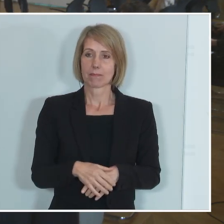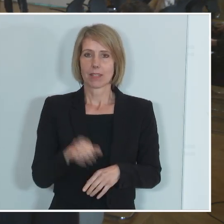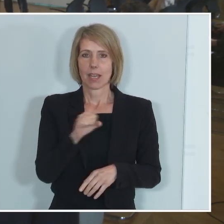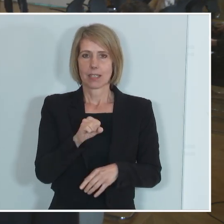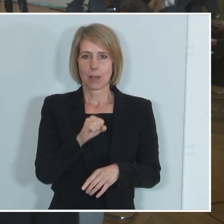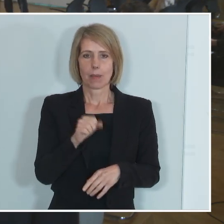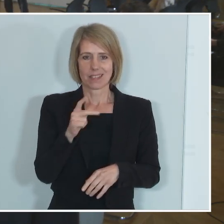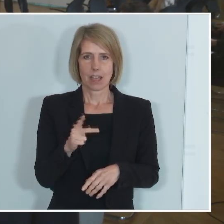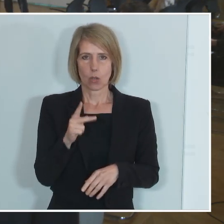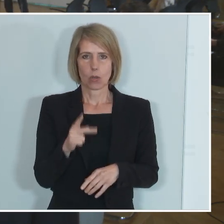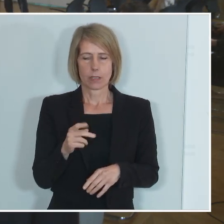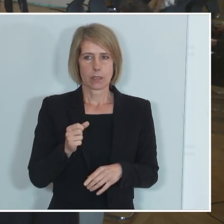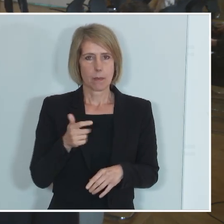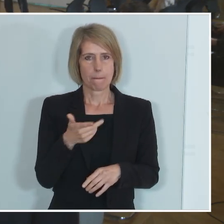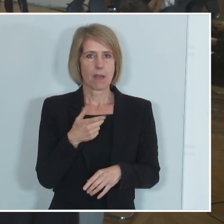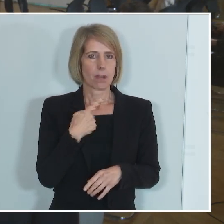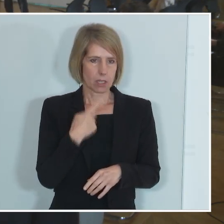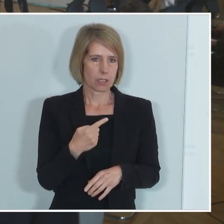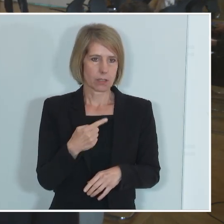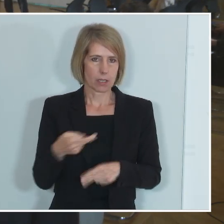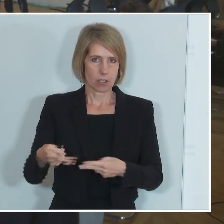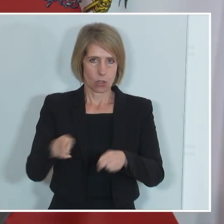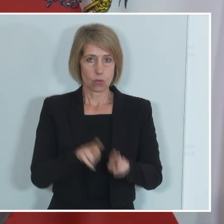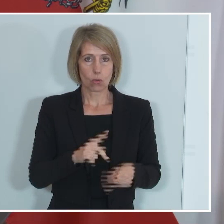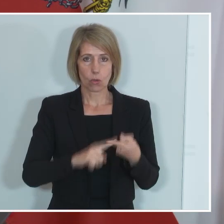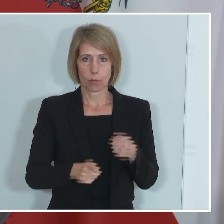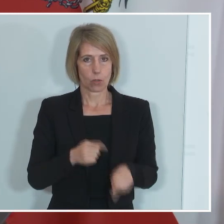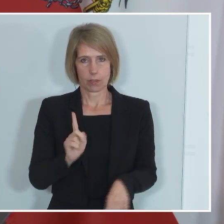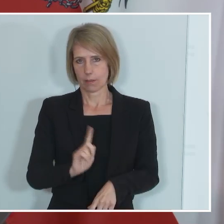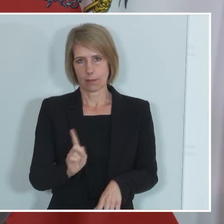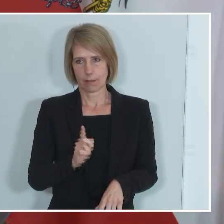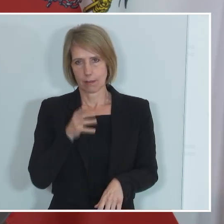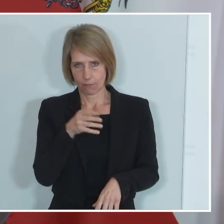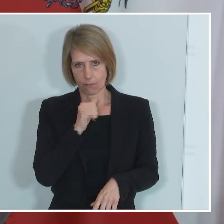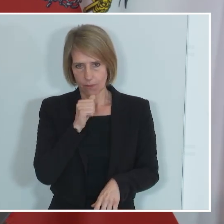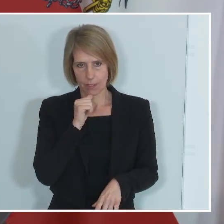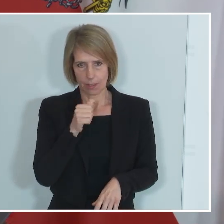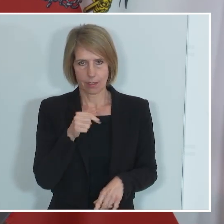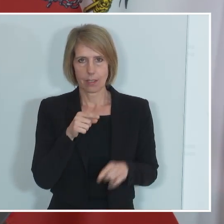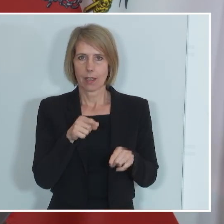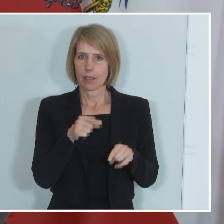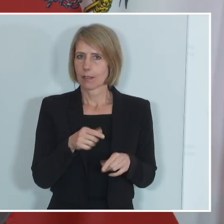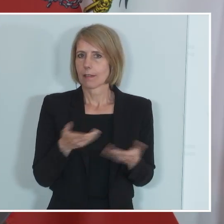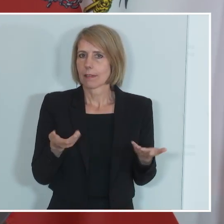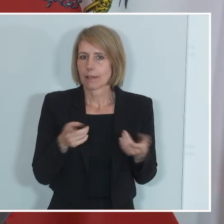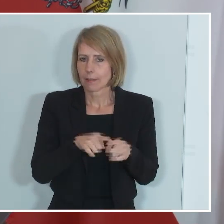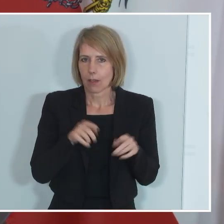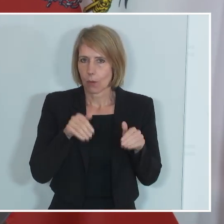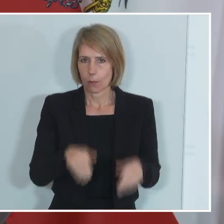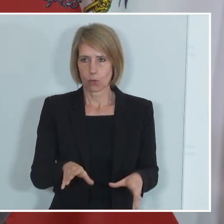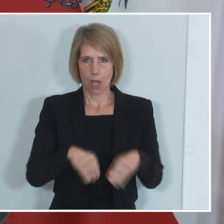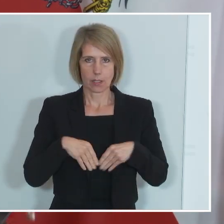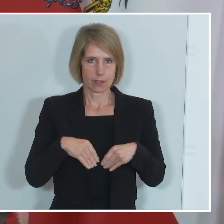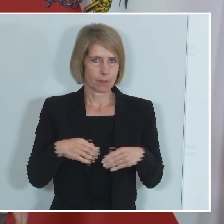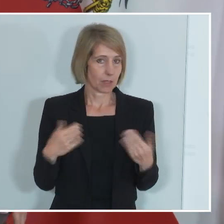hat mehrfach gesagt, dass er nicht in die Politik zurückkehren wird. Und ich finde, das sollte man einfach auch akzeptieren und so